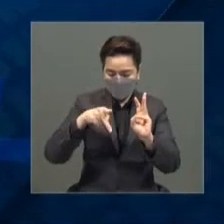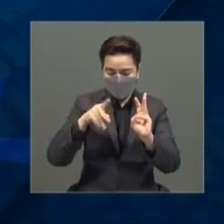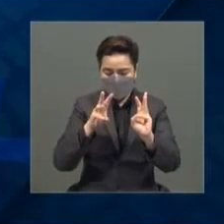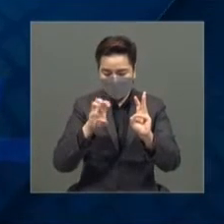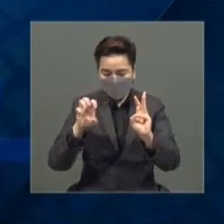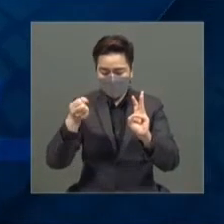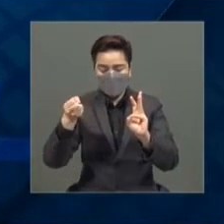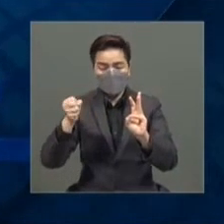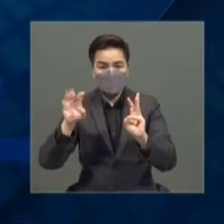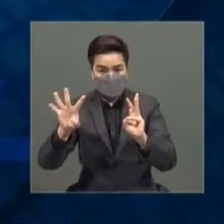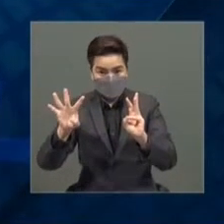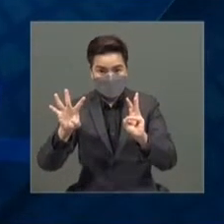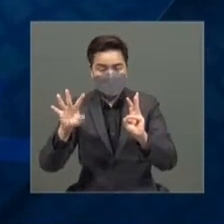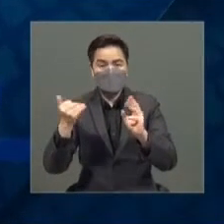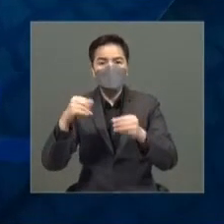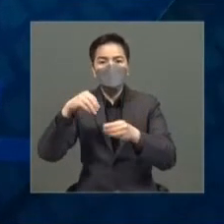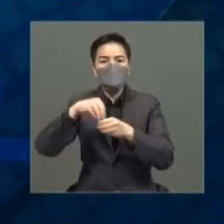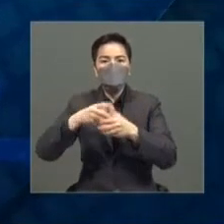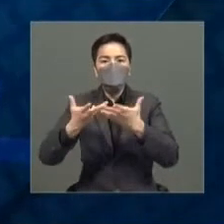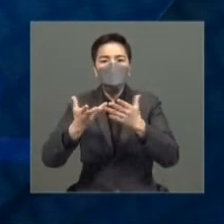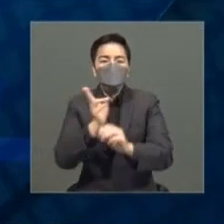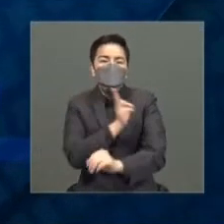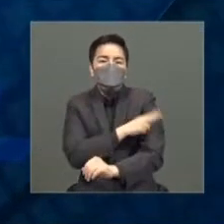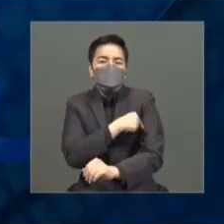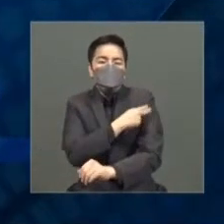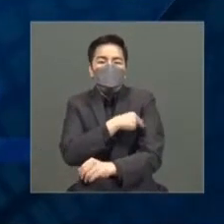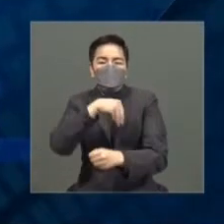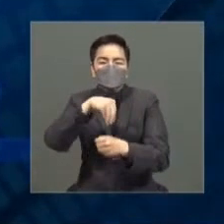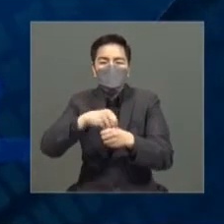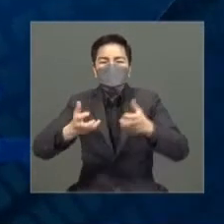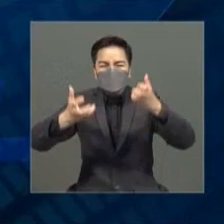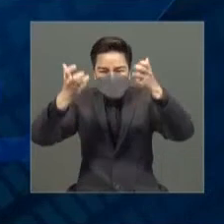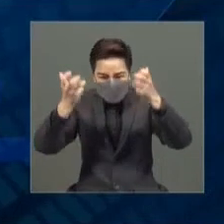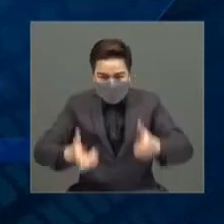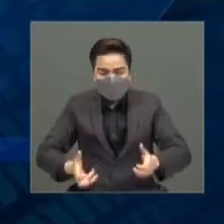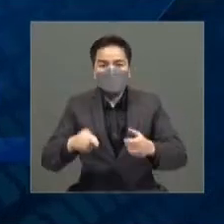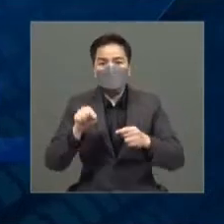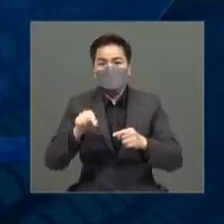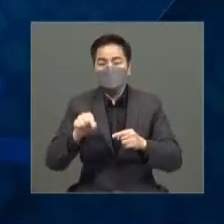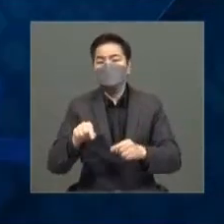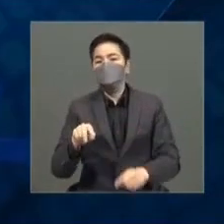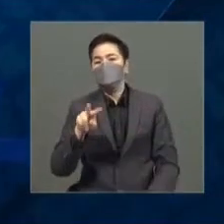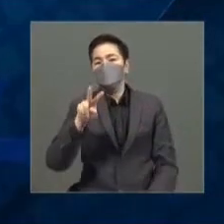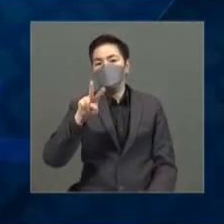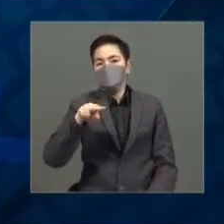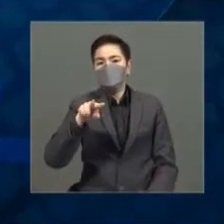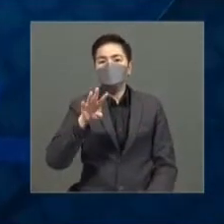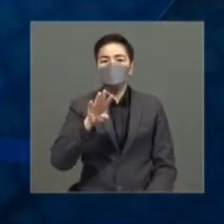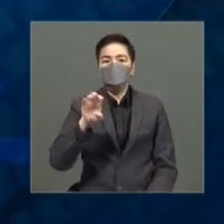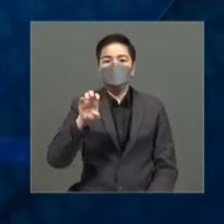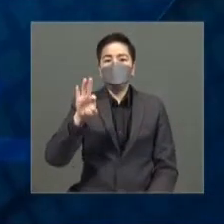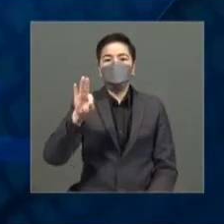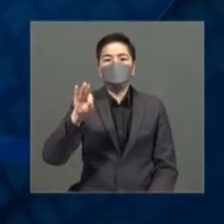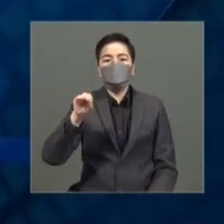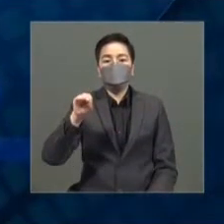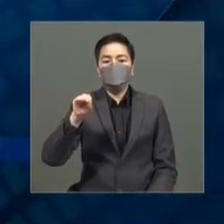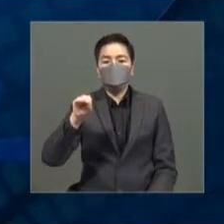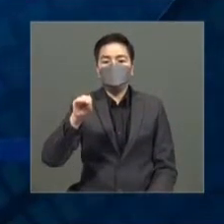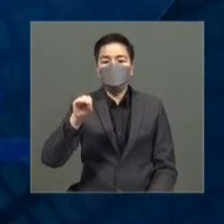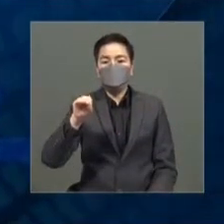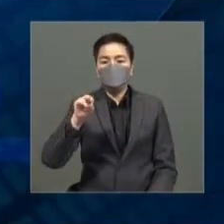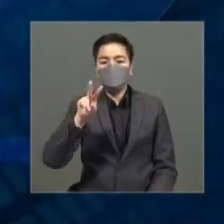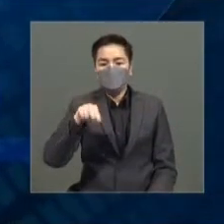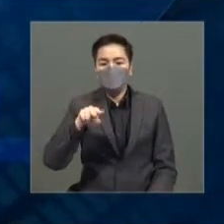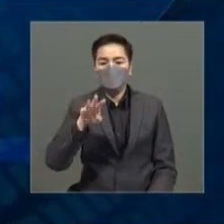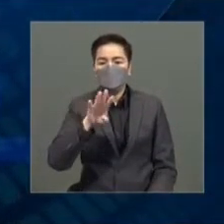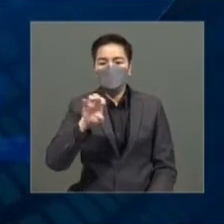67,614 รายในจำนวนนี้อยู่ในโรงพยาบาลมีอาการหนักตัวเลขอยู่ที่ 2,496 รายจะเห็น